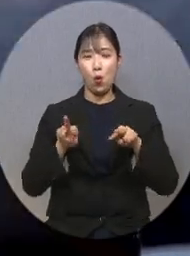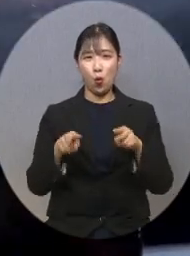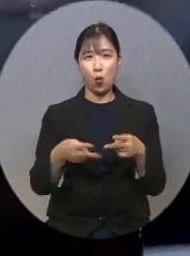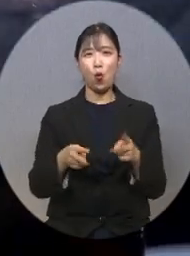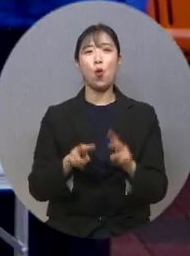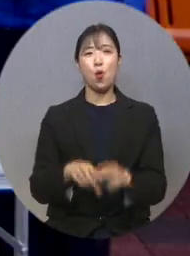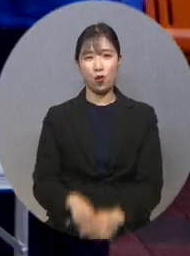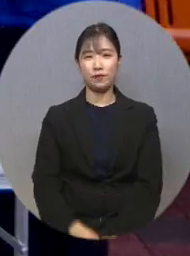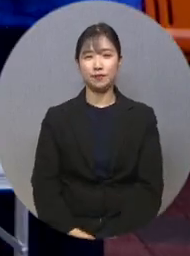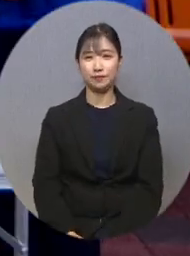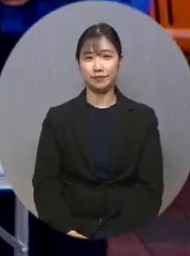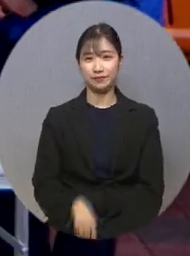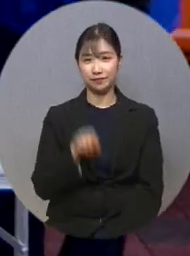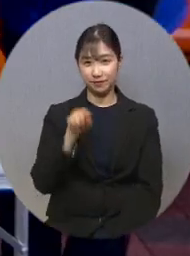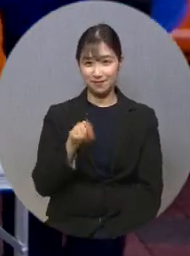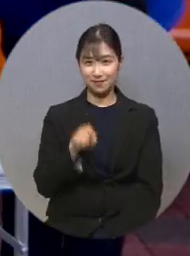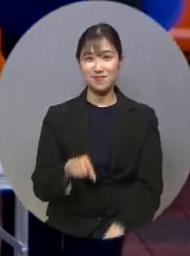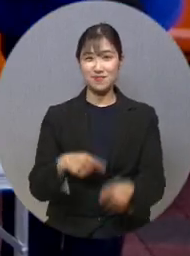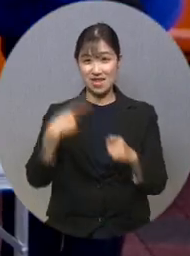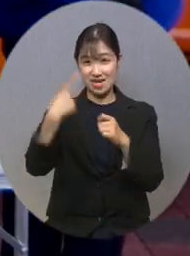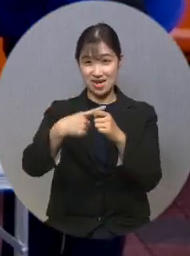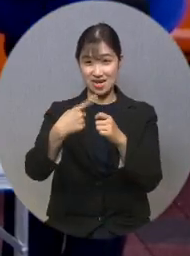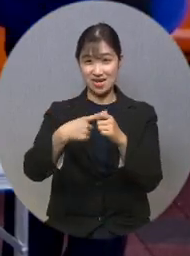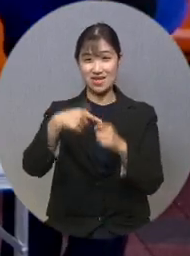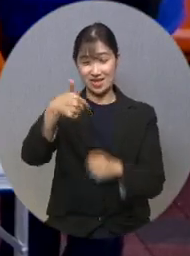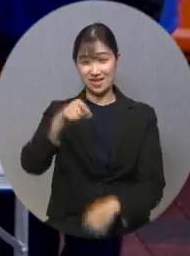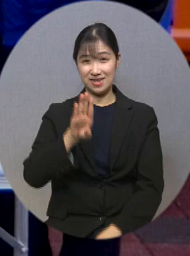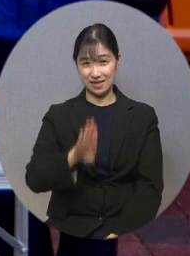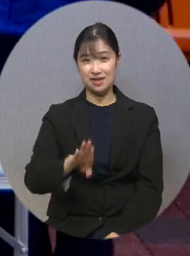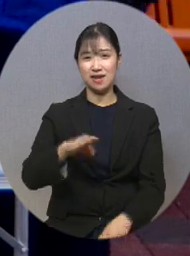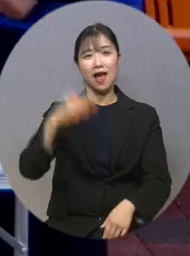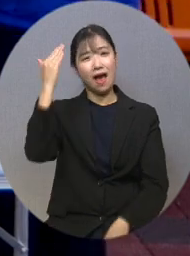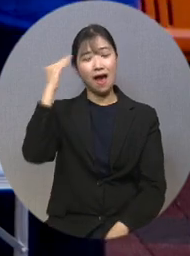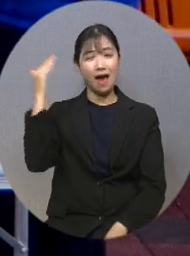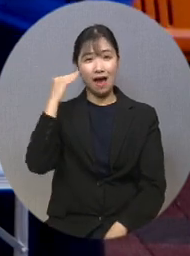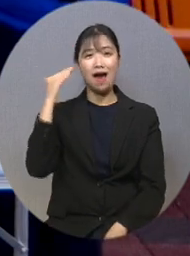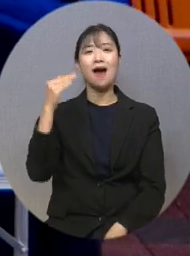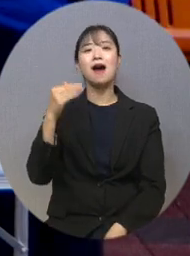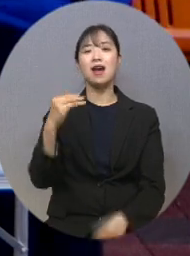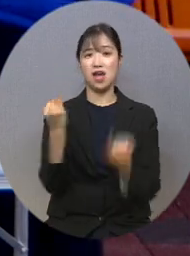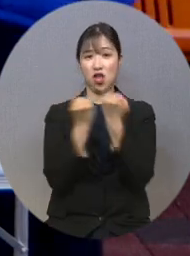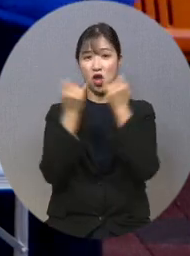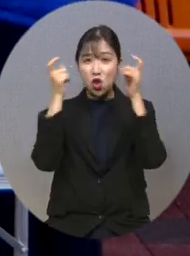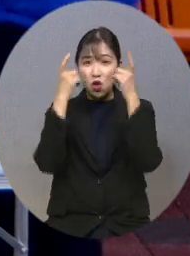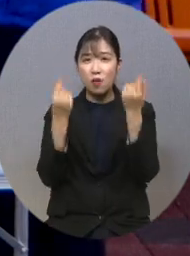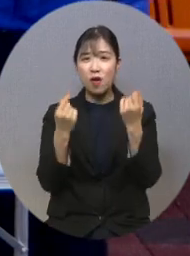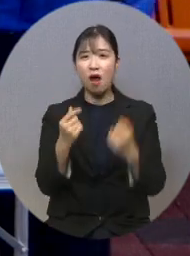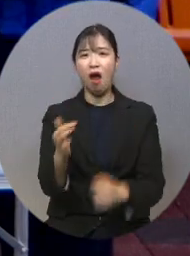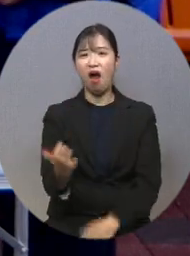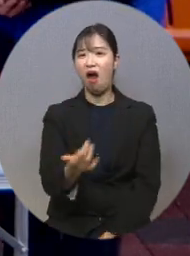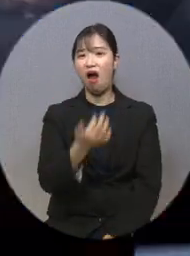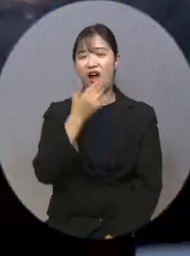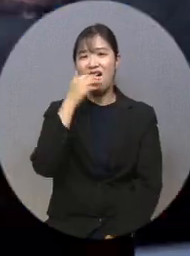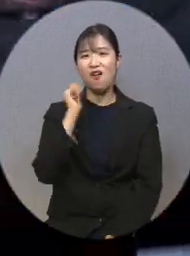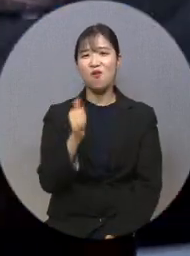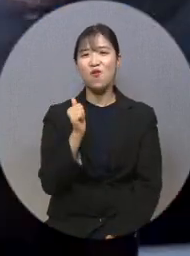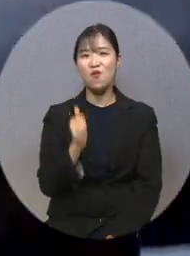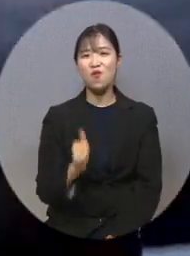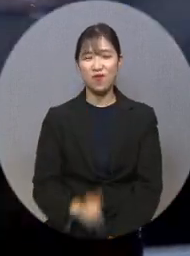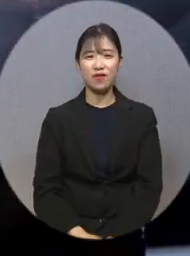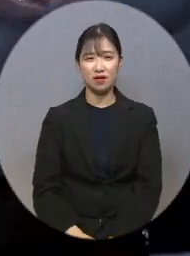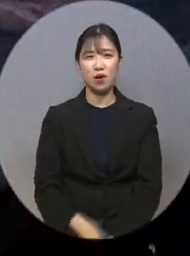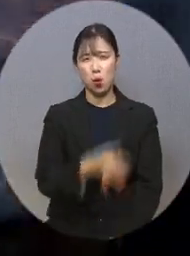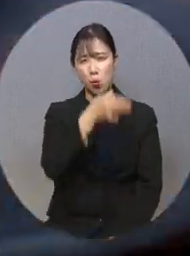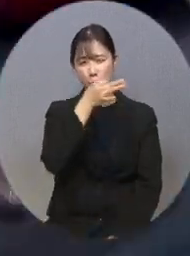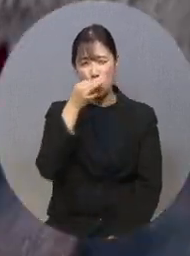오! 이게 지금 한우 1등급 암소? 한우 1등급 암소입니다. 아, 냄새가 고소해? 냄새부터 달려. 완전 고소하죠? 제가